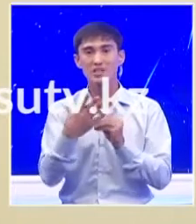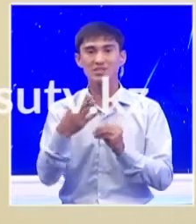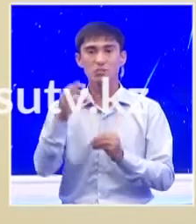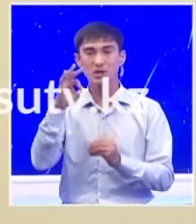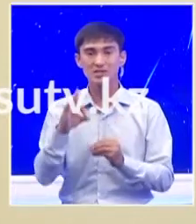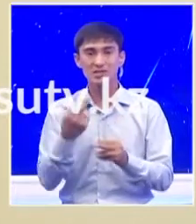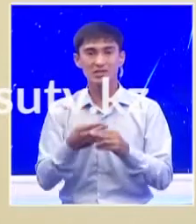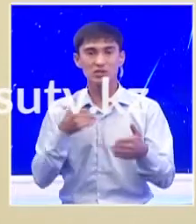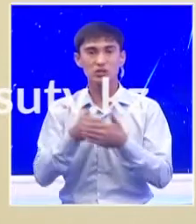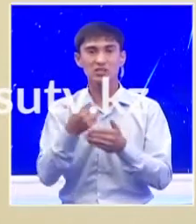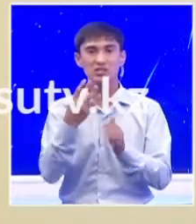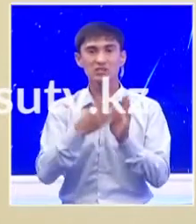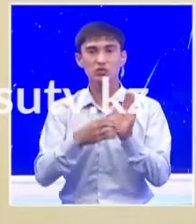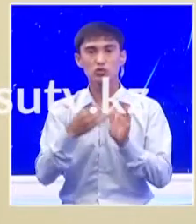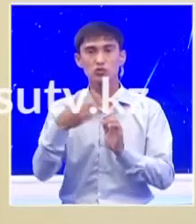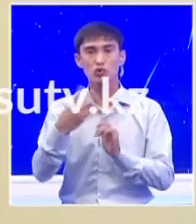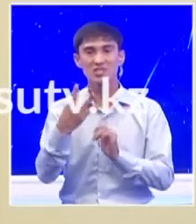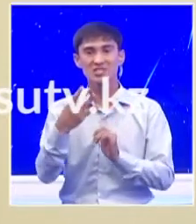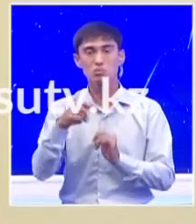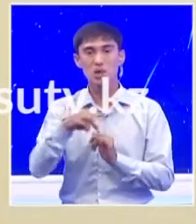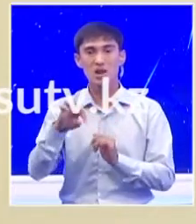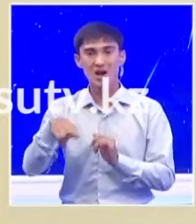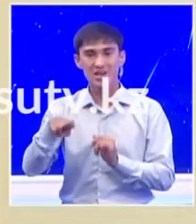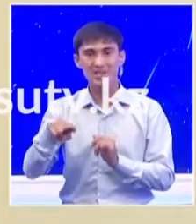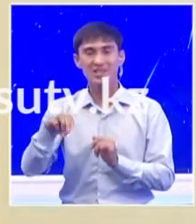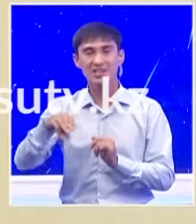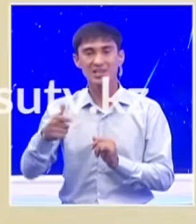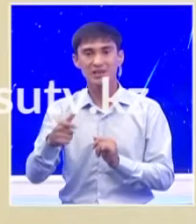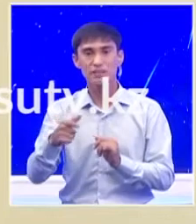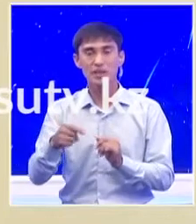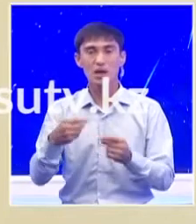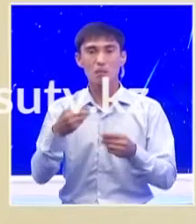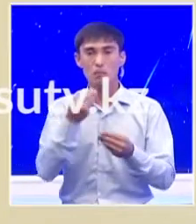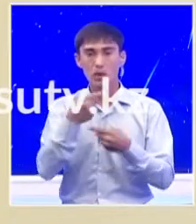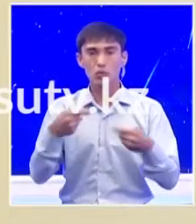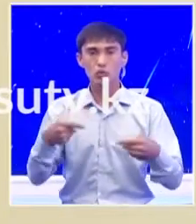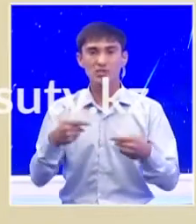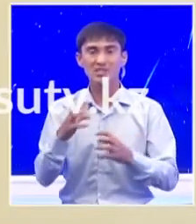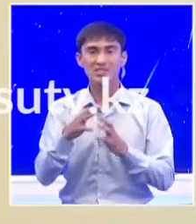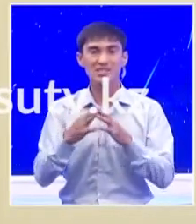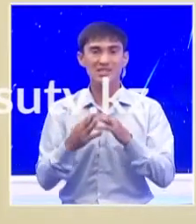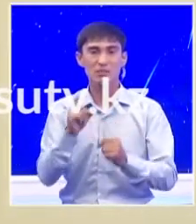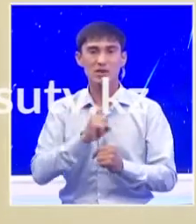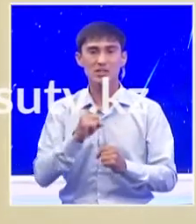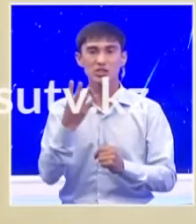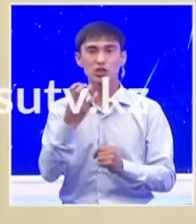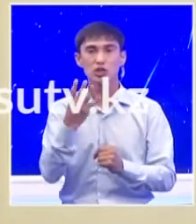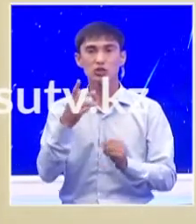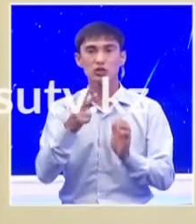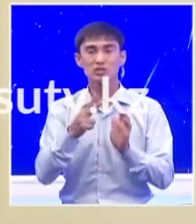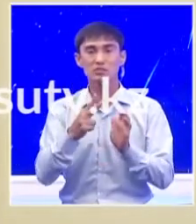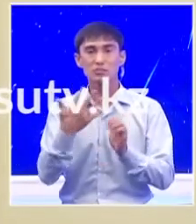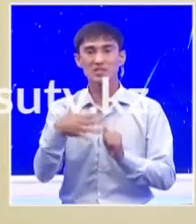15% и достиг 946,5 миллиарда тенге. Валовая продукция в сельском хозяйстве более 457 миллиардов